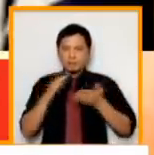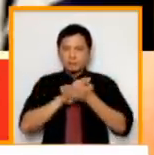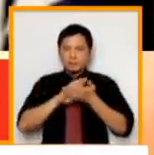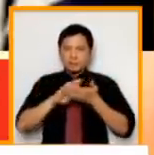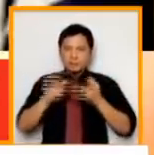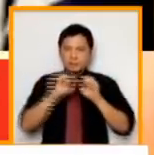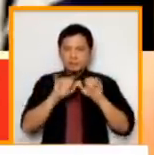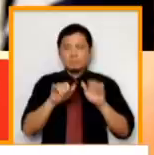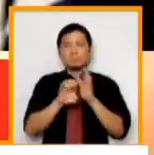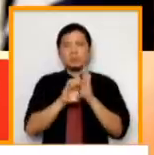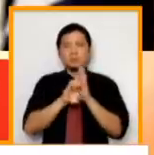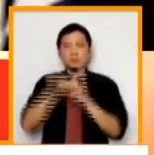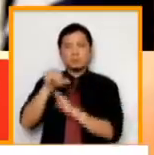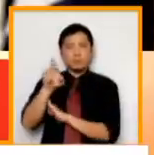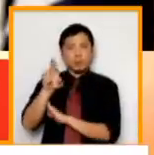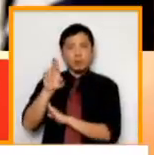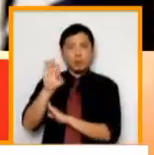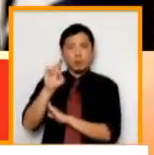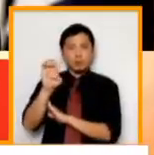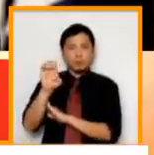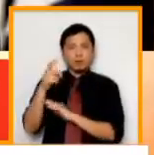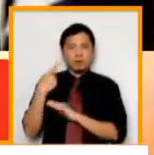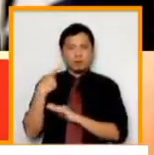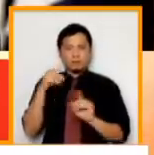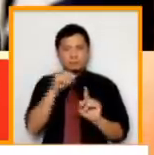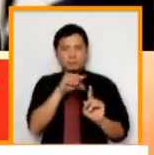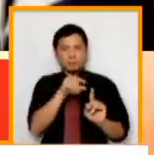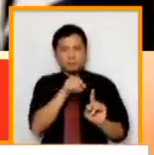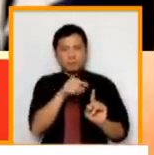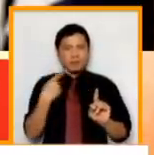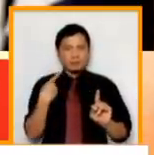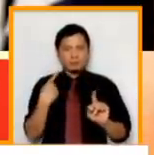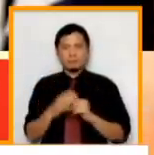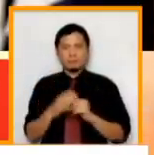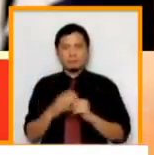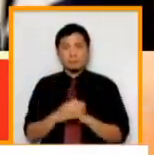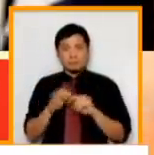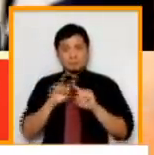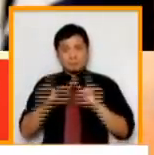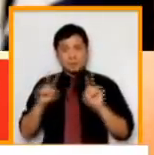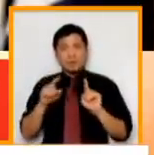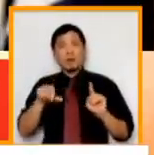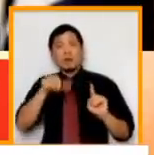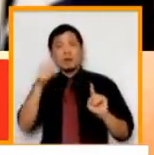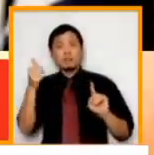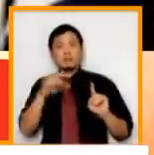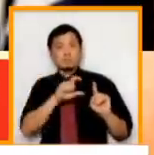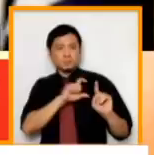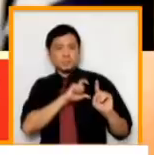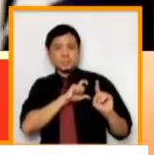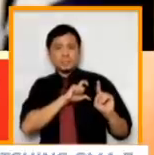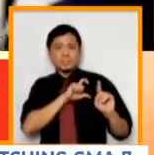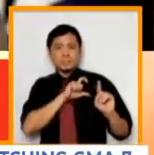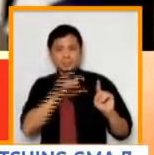ng pulis, separately. Yung isa naman, pulis mismo nahuli natin isang araw. Na ito ngayon ay